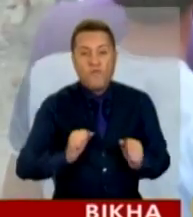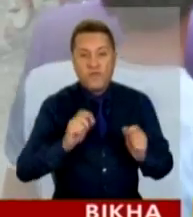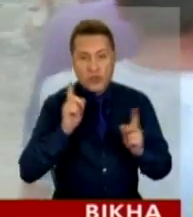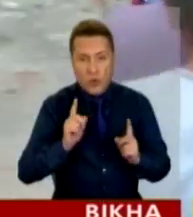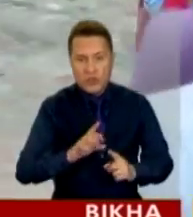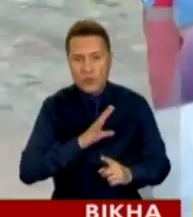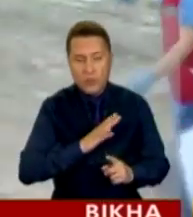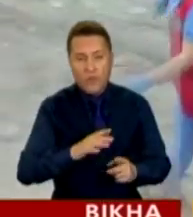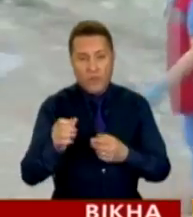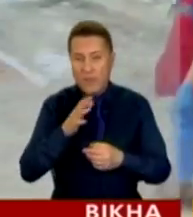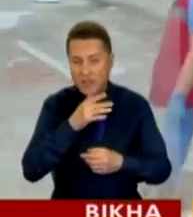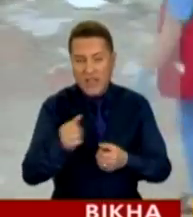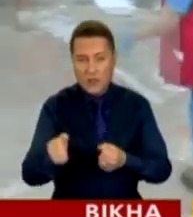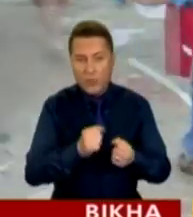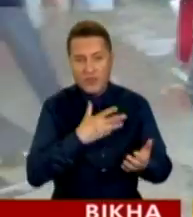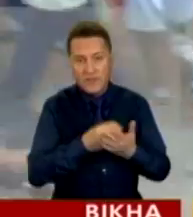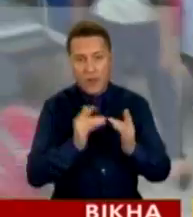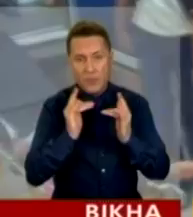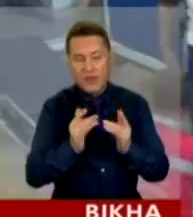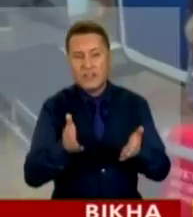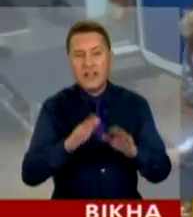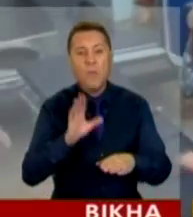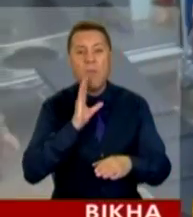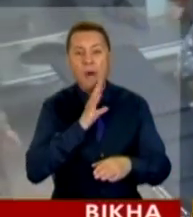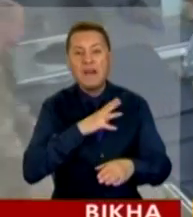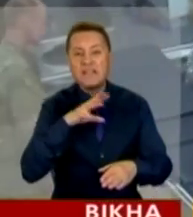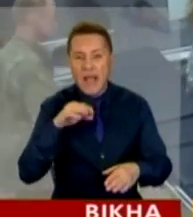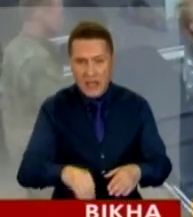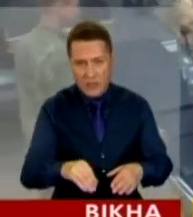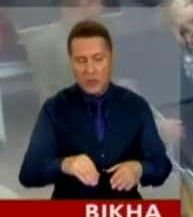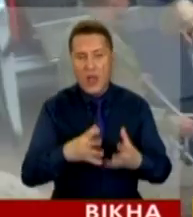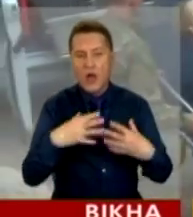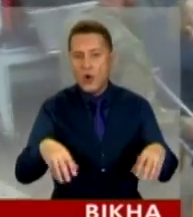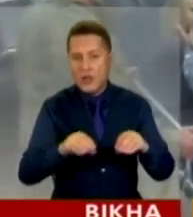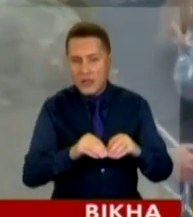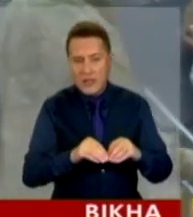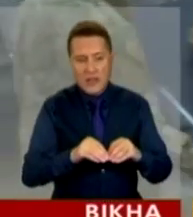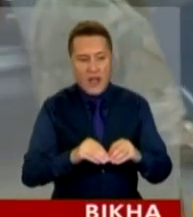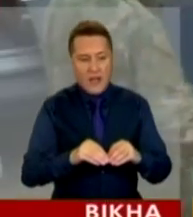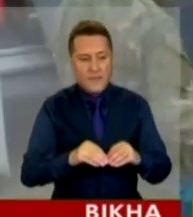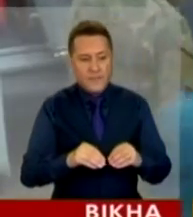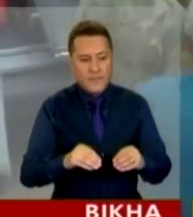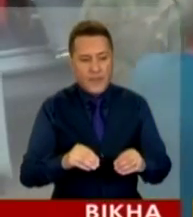в своєму ліжечку. Малюк лишився сиротою. Мама загинула під завалами. Родина тим часом запевняє, коштів на